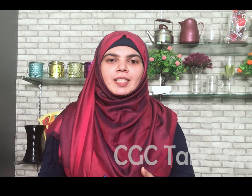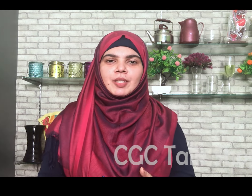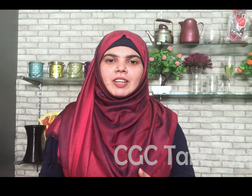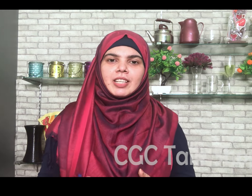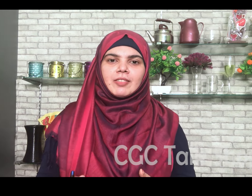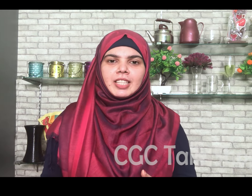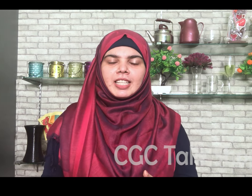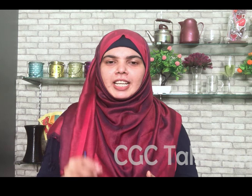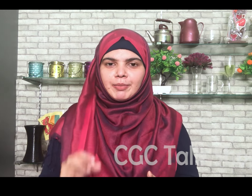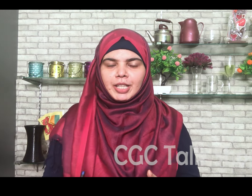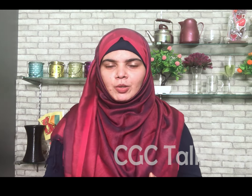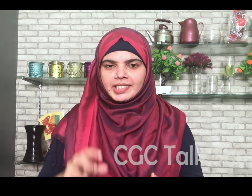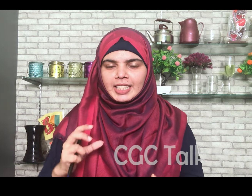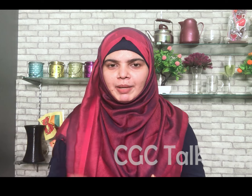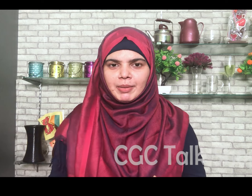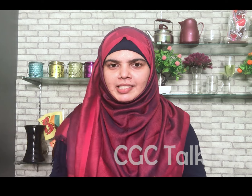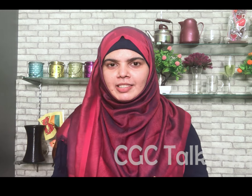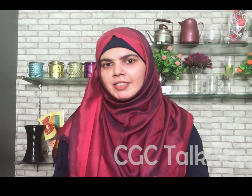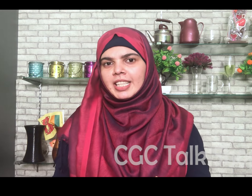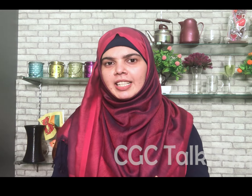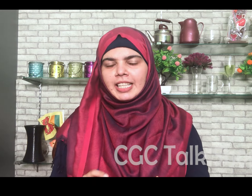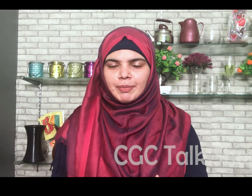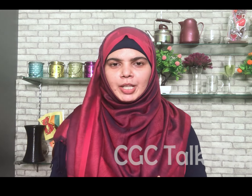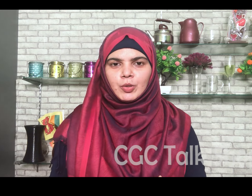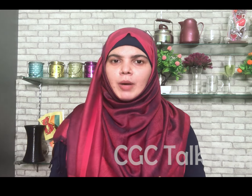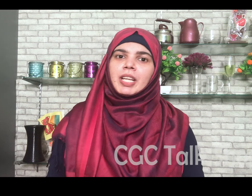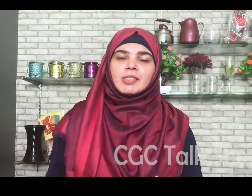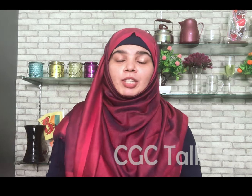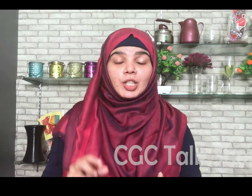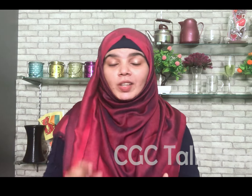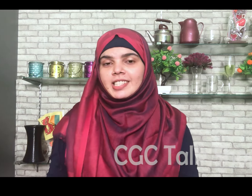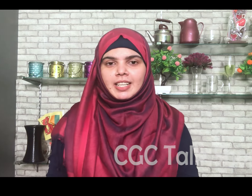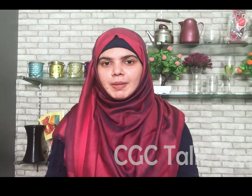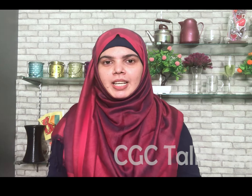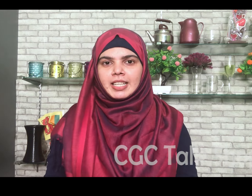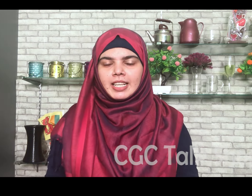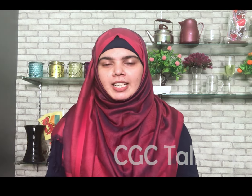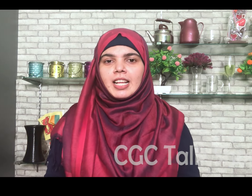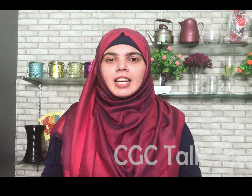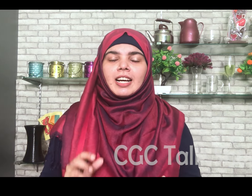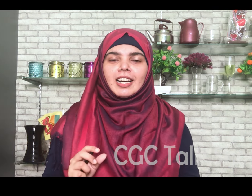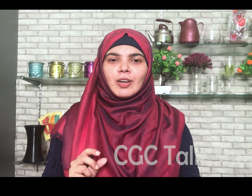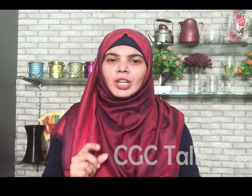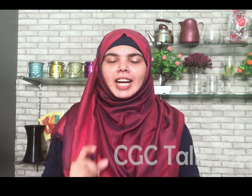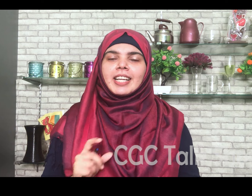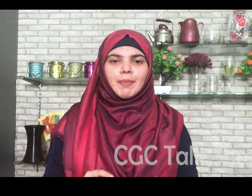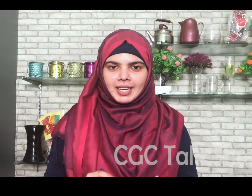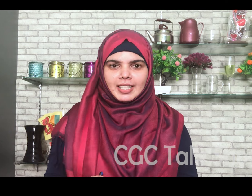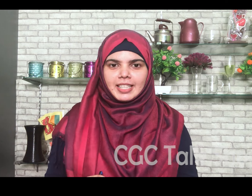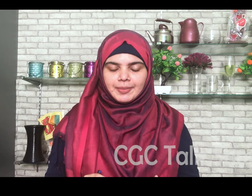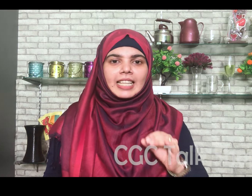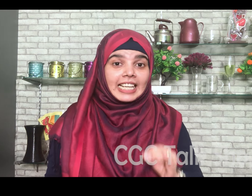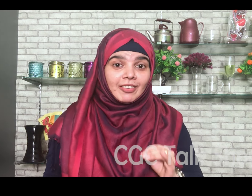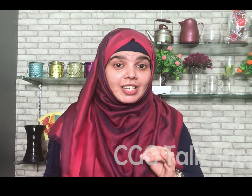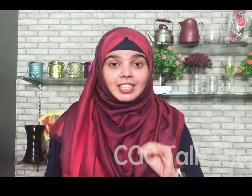கோட்டாபய ராஜபக்ஷ அவர்கள் வந்தாங்கன்னா எப்படி இருக்கும், சதீப் பிரேமதாஸ் அவங்க வந்தாங்கன்னா எப்படி இருக்கும் அப்படின்னு சொல்லிட்டு யோசிச்சுட்டு என்ன பண்ணாங்கன்னா ஒரு ஐடியா